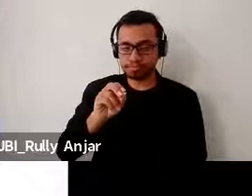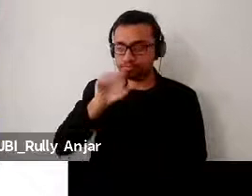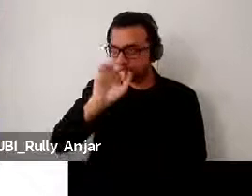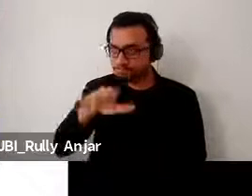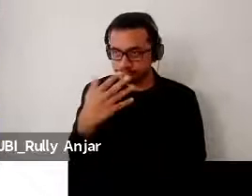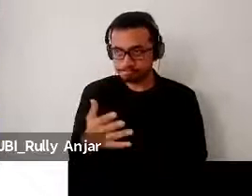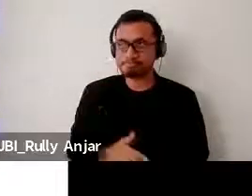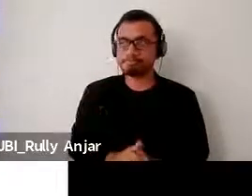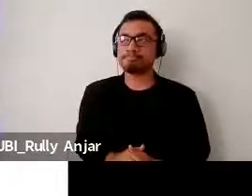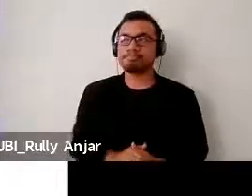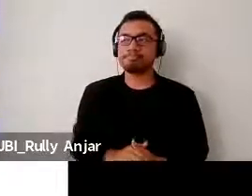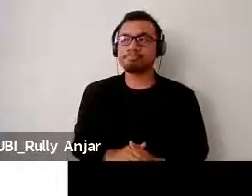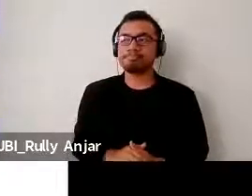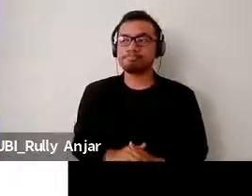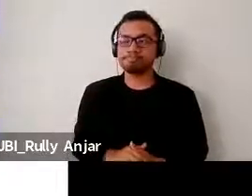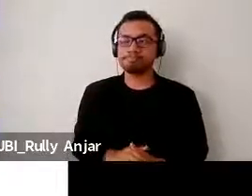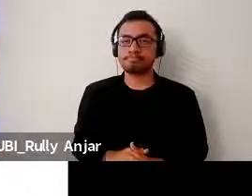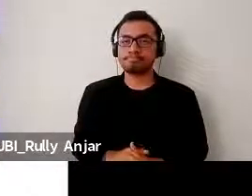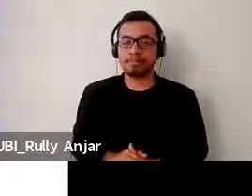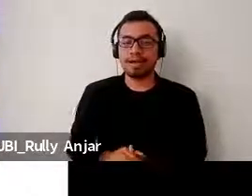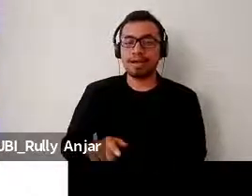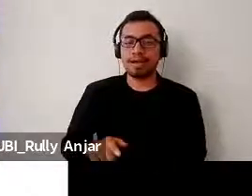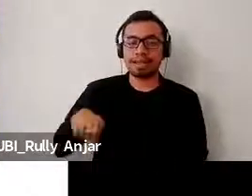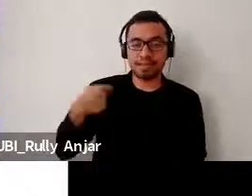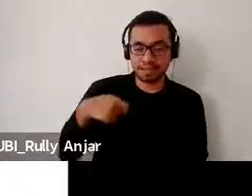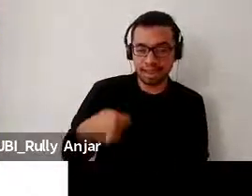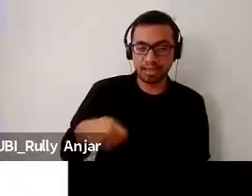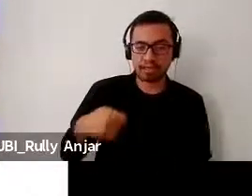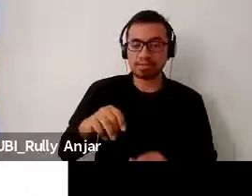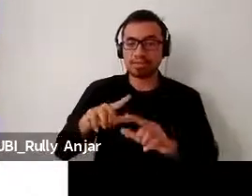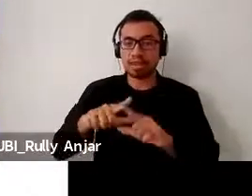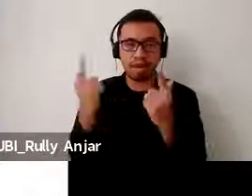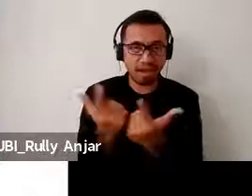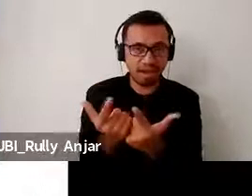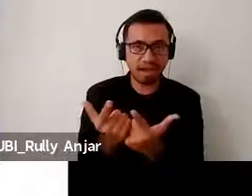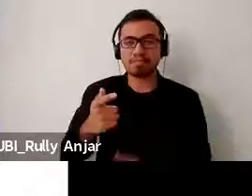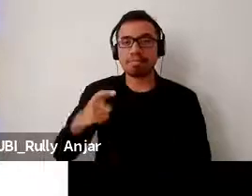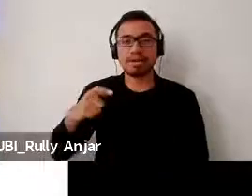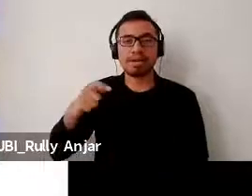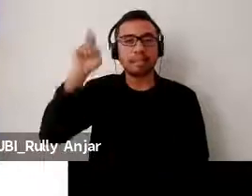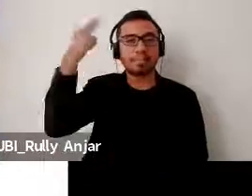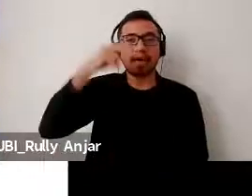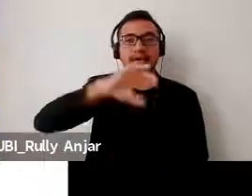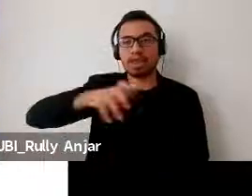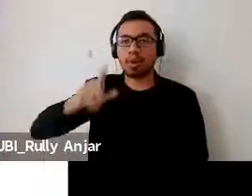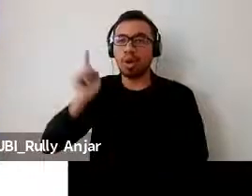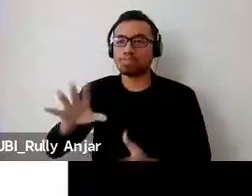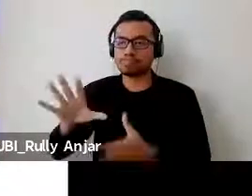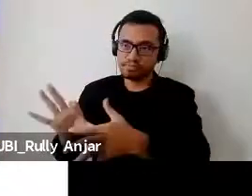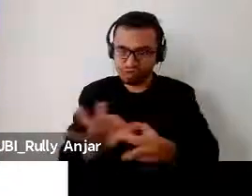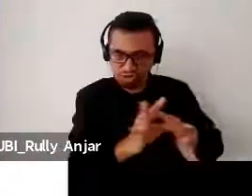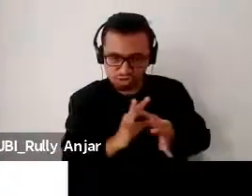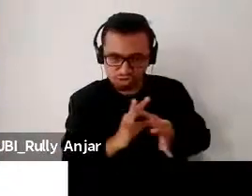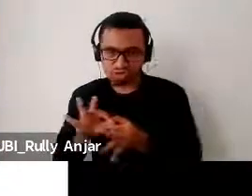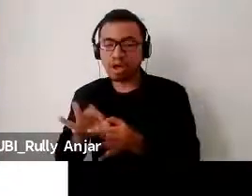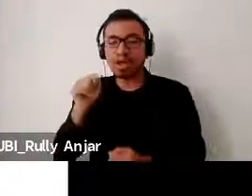menjabarkan, ya, bagaimana lembaga, kementerian, dan pemerintah daerah harus bekerja sama, dan Kepres ini diamandemen dengan